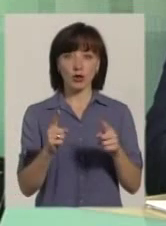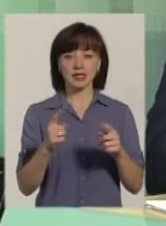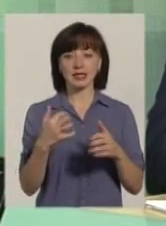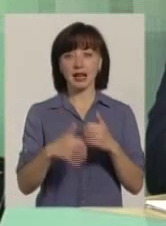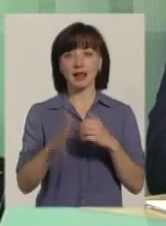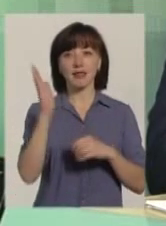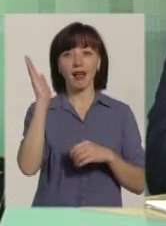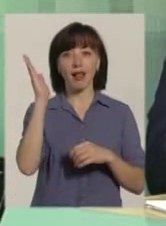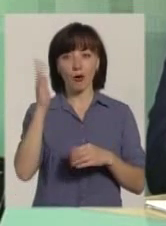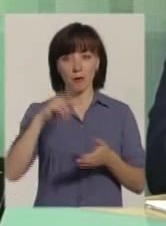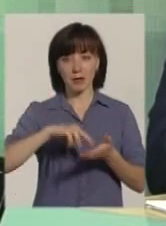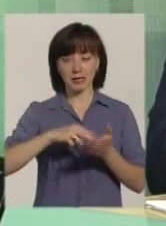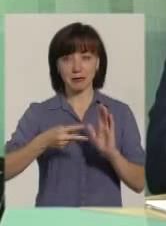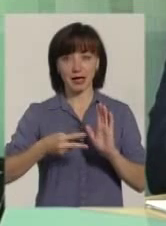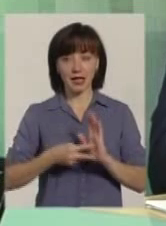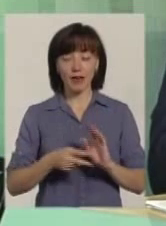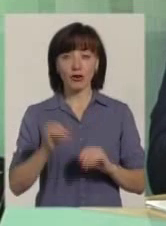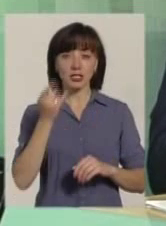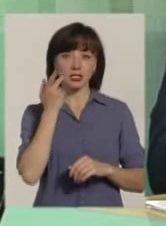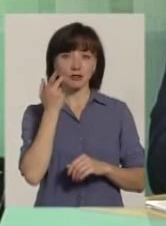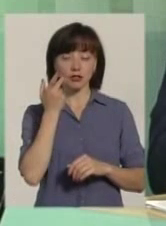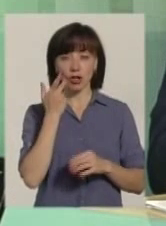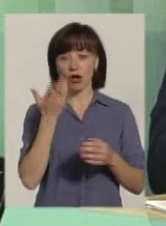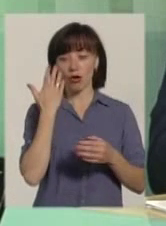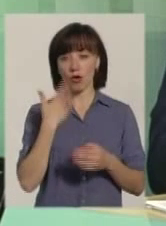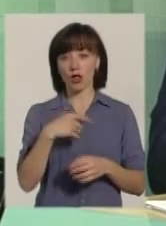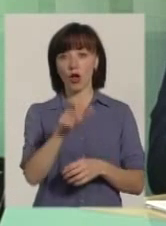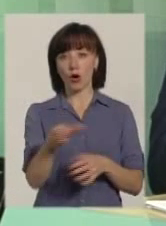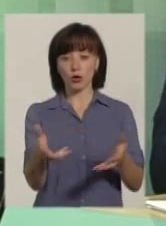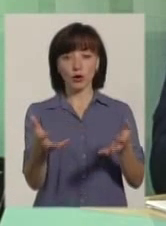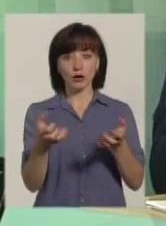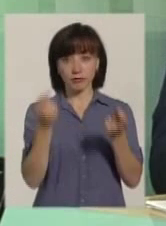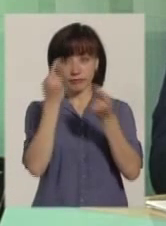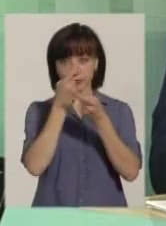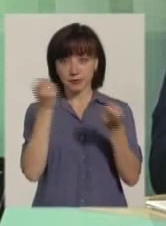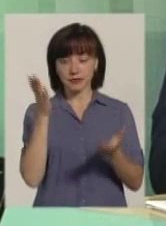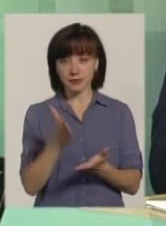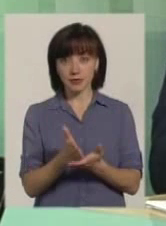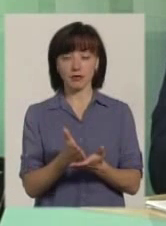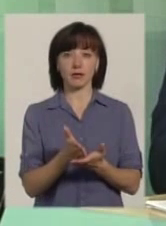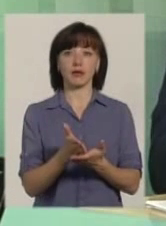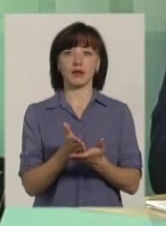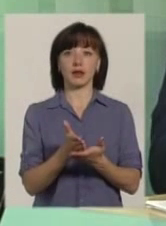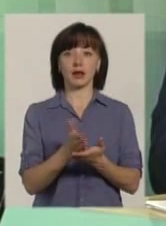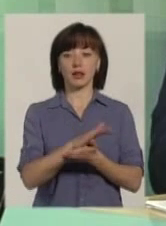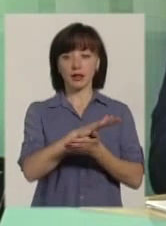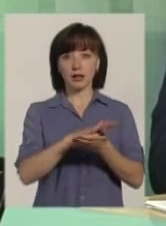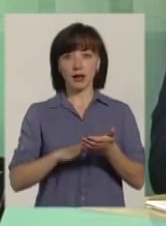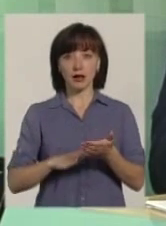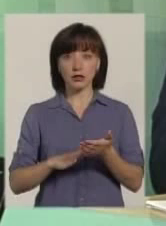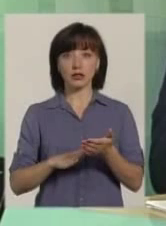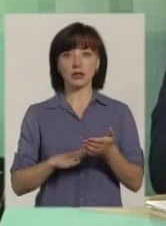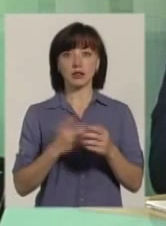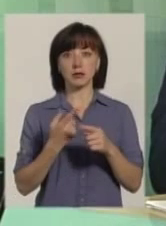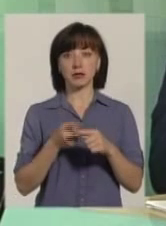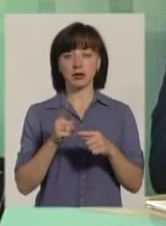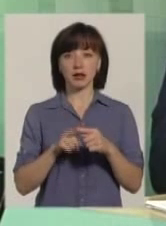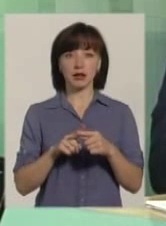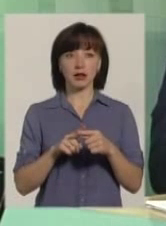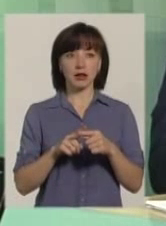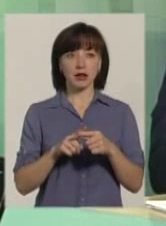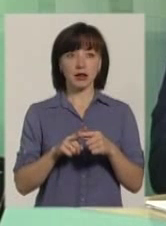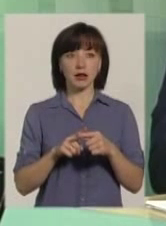далеку перспективу. І зазвичай, одержавши більшу кількість інформації, або спрямовую ще далі їх попрацювати з офісом реформ чи